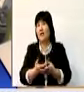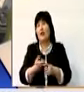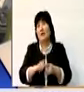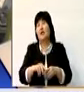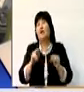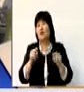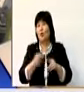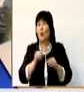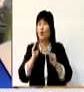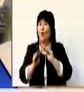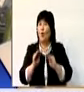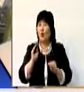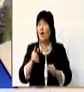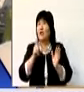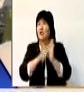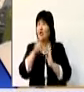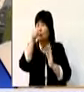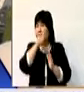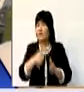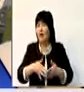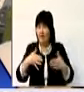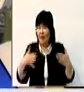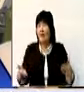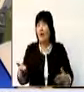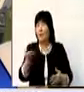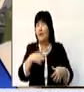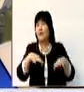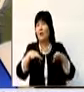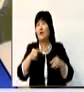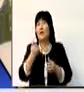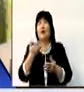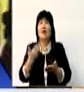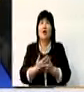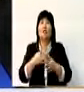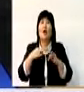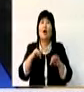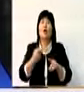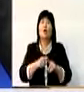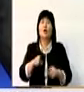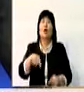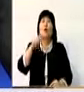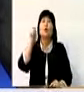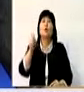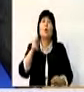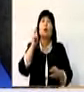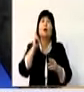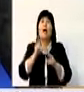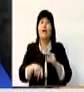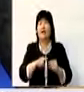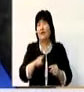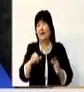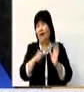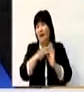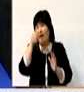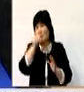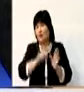Шынында олардың құрастырылғанына 70 жылдан асқан. Біздің керуендегі ең жаңа көліктің өзі соғыс аяқталғаннан кейін 6